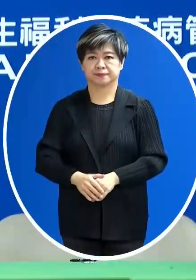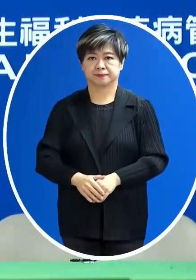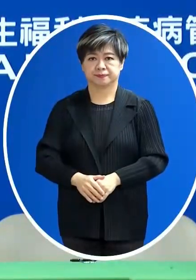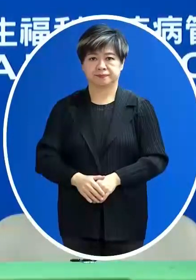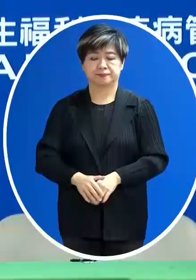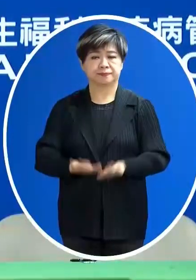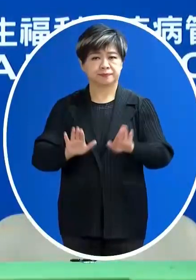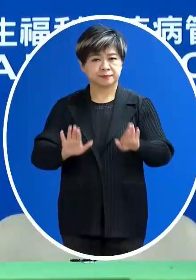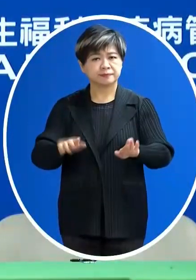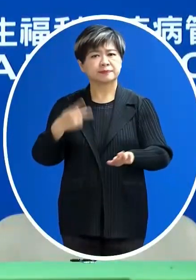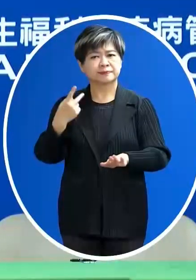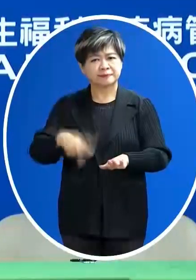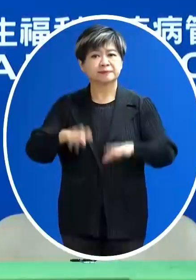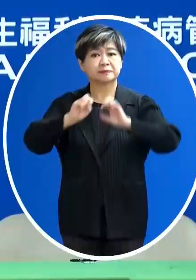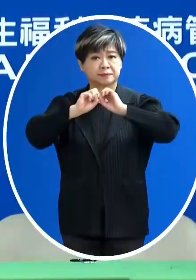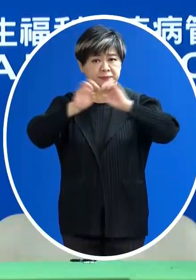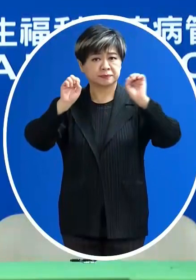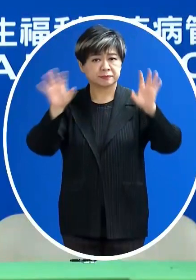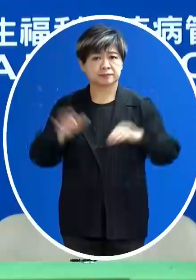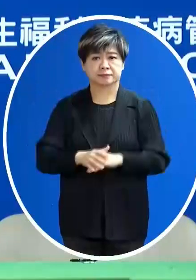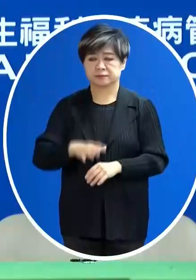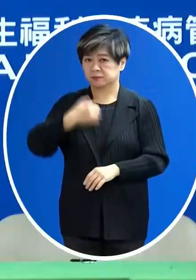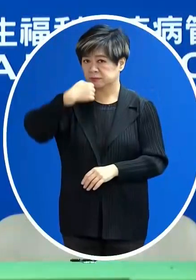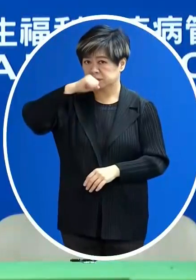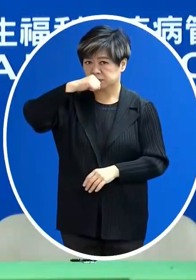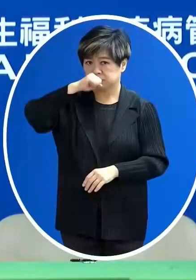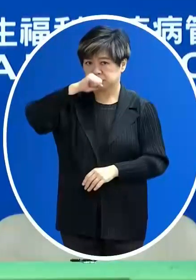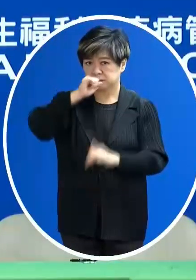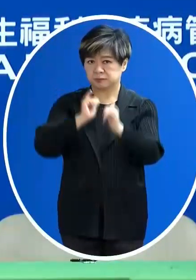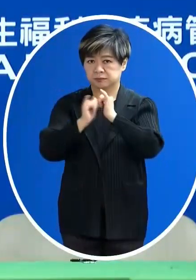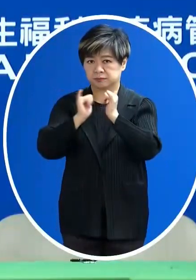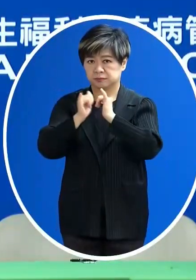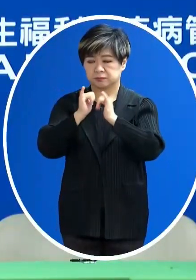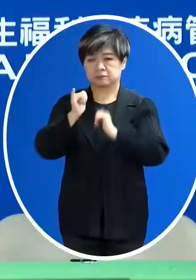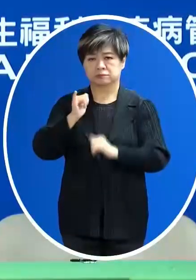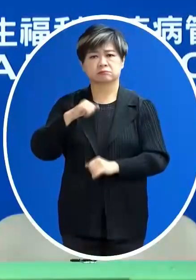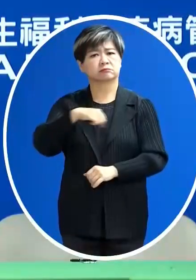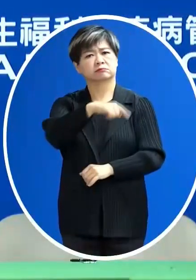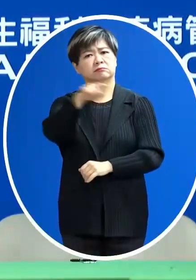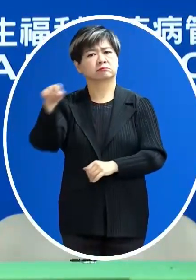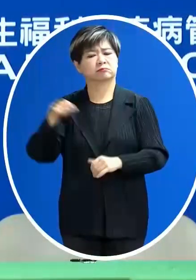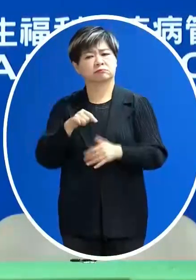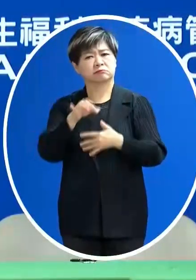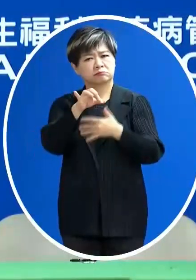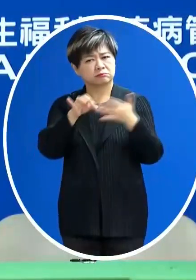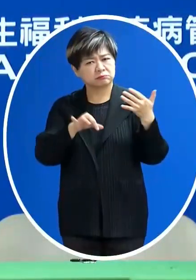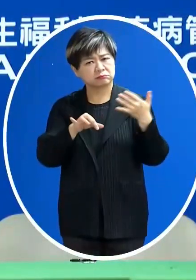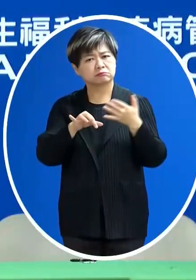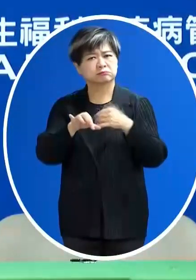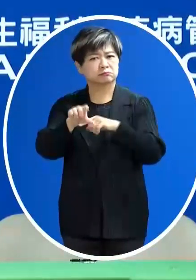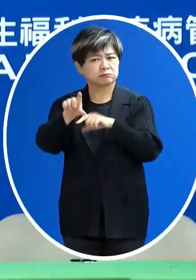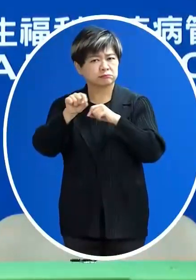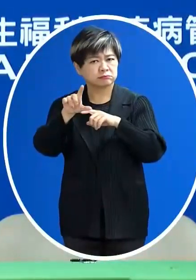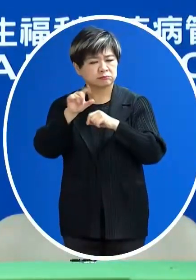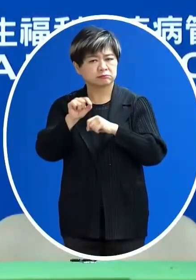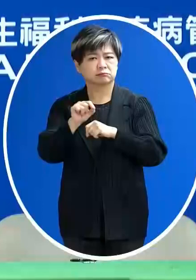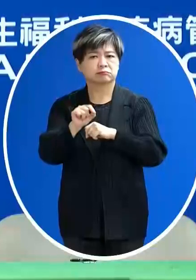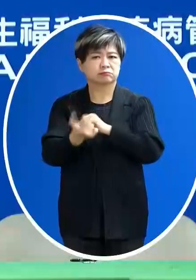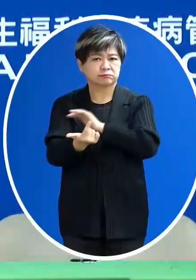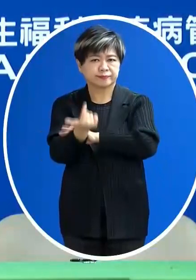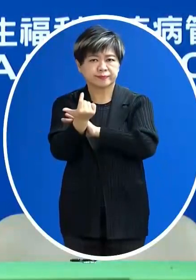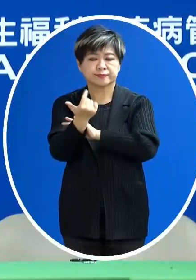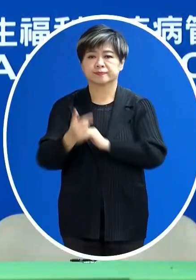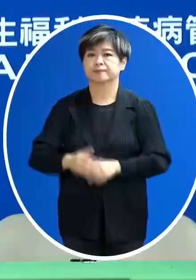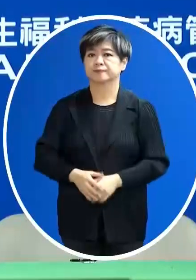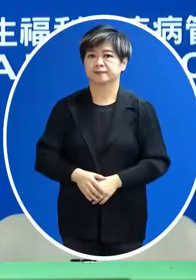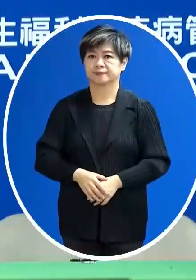是要呼吁有一些。我们国内的民众还是有一些措施要赶快去进行。